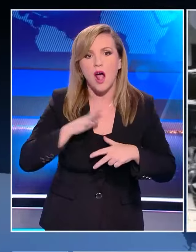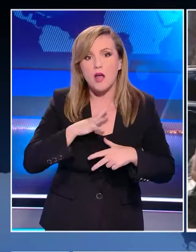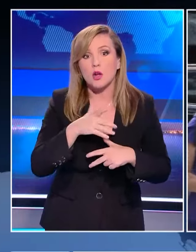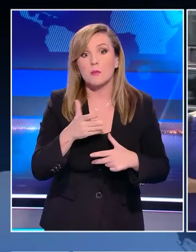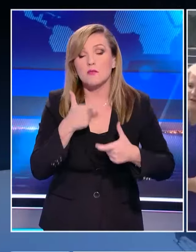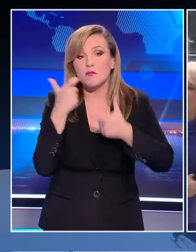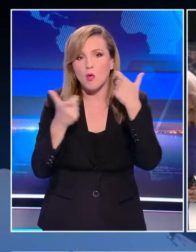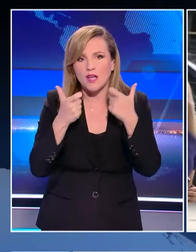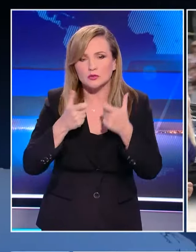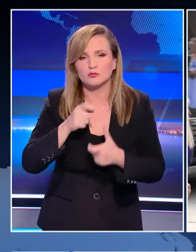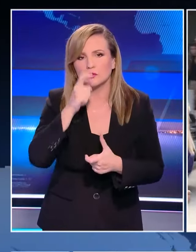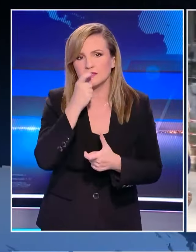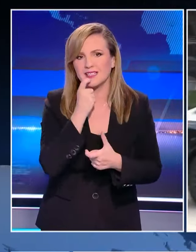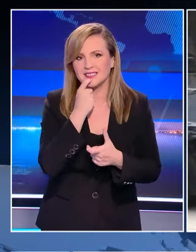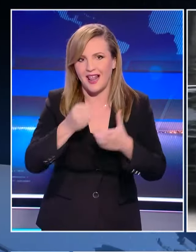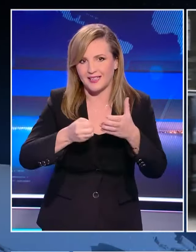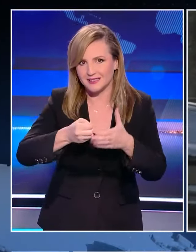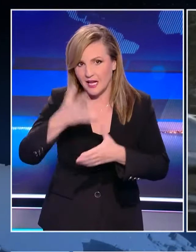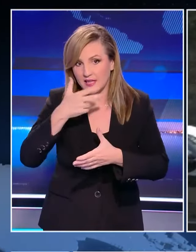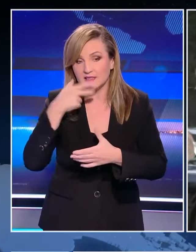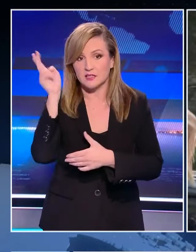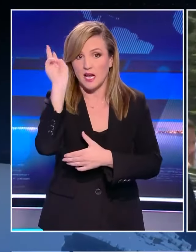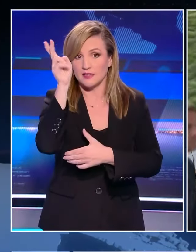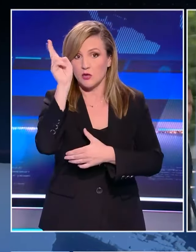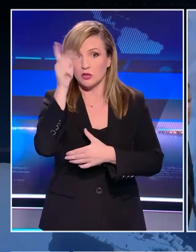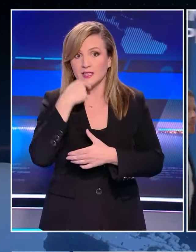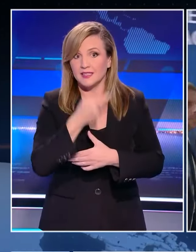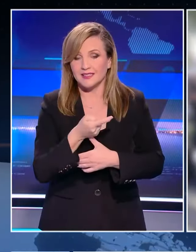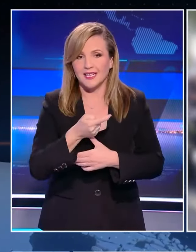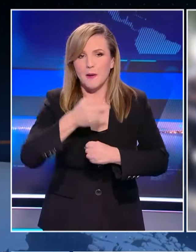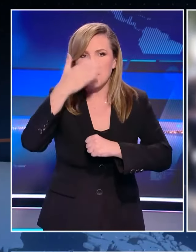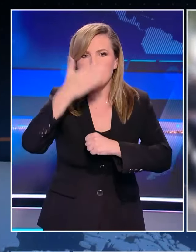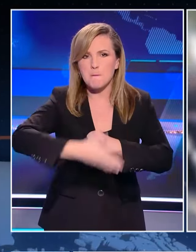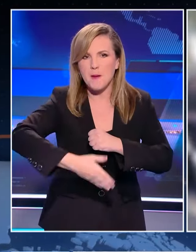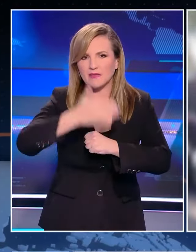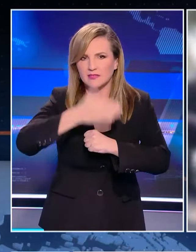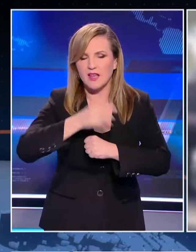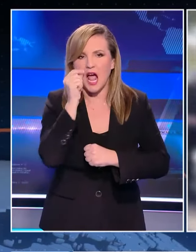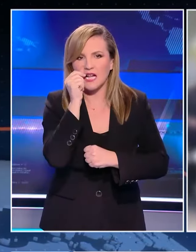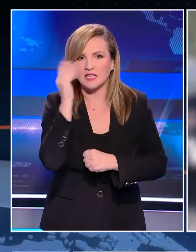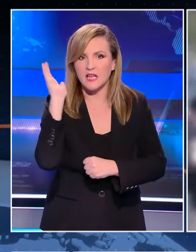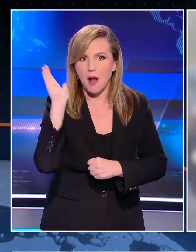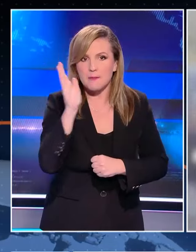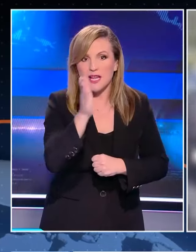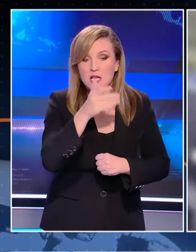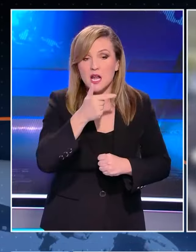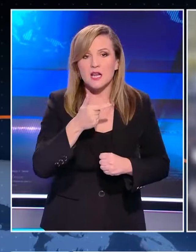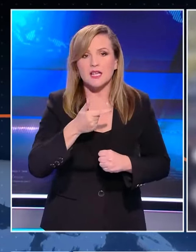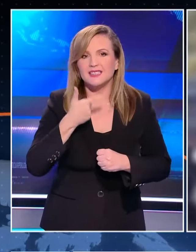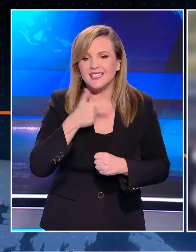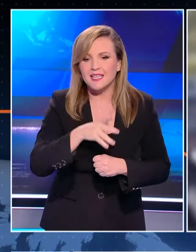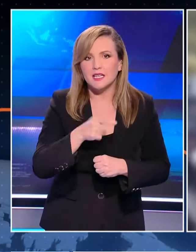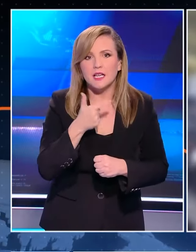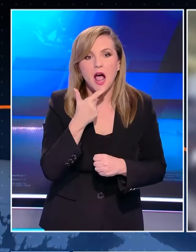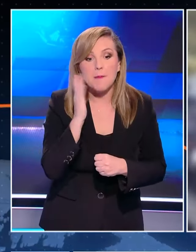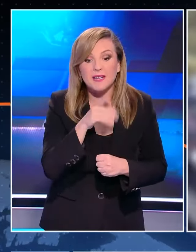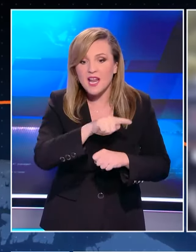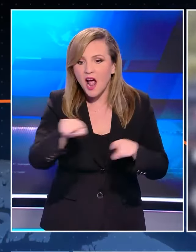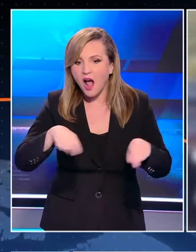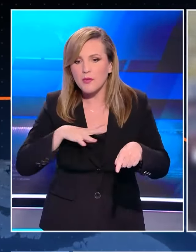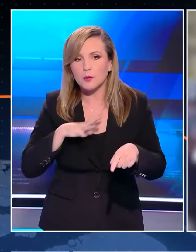Με ανάρτησή του, ο Στέφανος Κασελάκης κατήγγειλε ότι οι άνδρες των ΜΑΤ απειλούσαν τους διαδηλωτές που βρίσκονταν έξω από το Δημαρχείο της